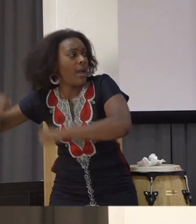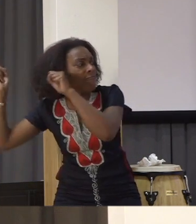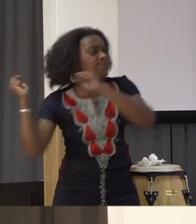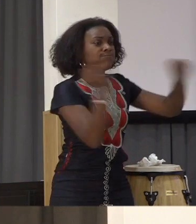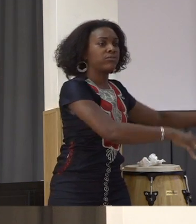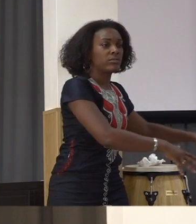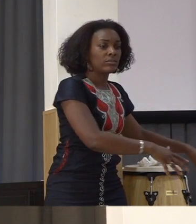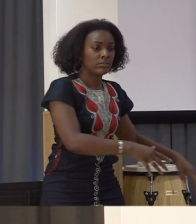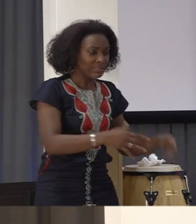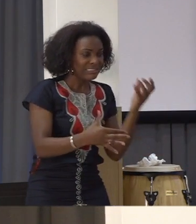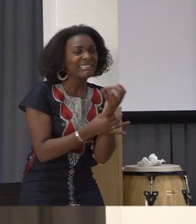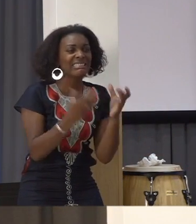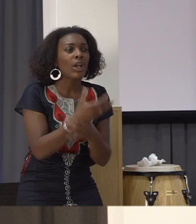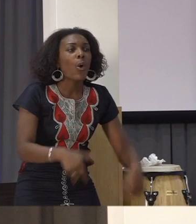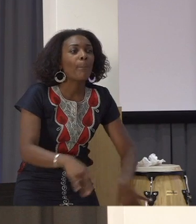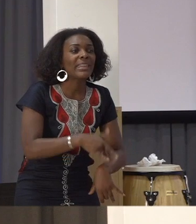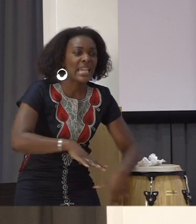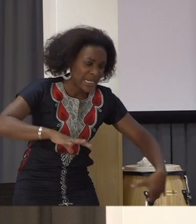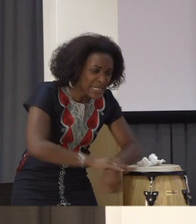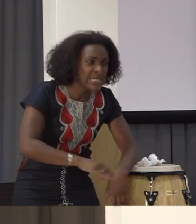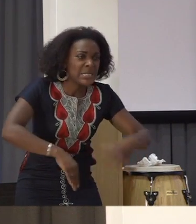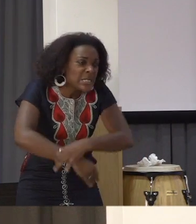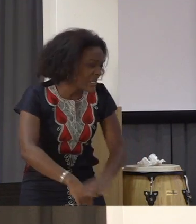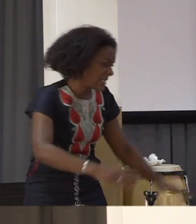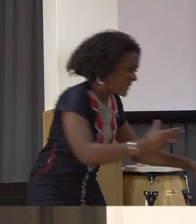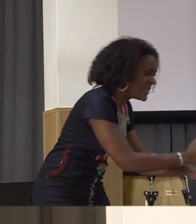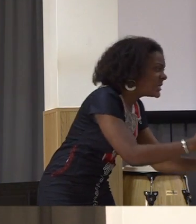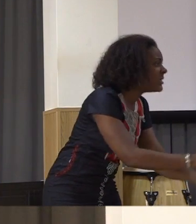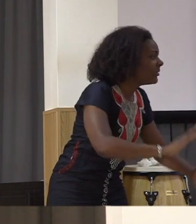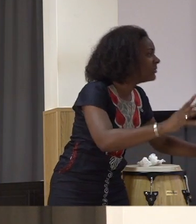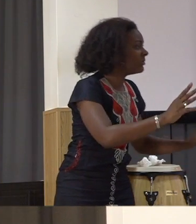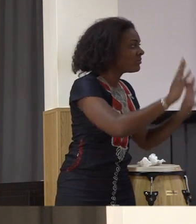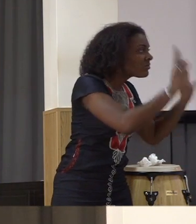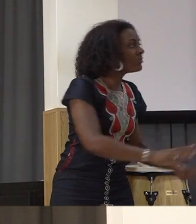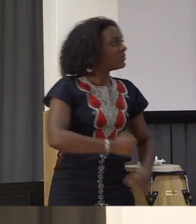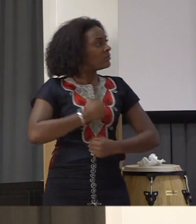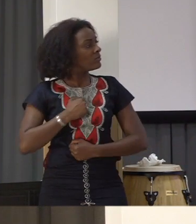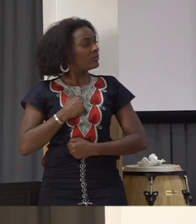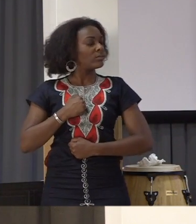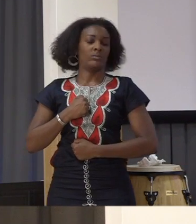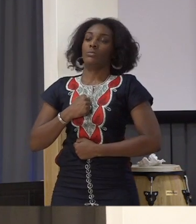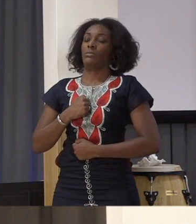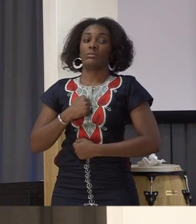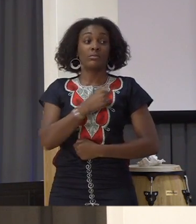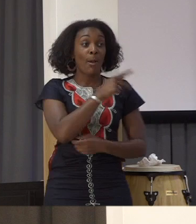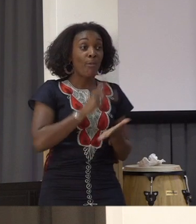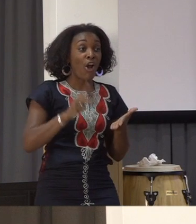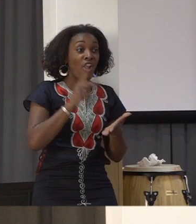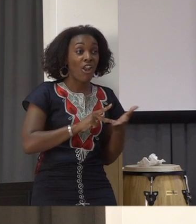des cèpes aux pieds. Verset 25. Vers le milieu de la nuit, Paul et Silas